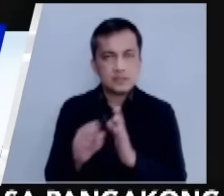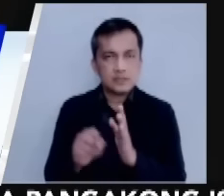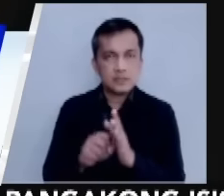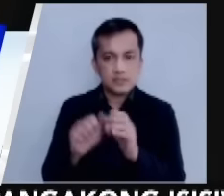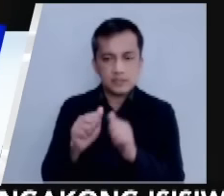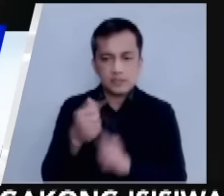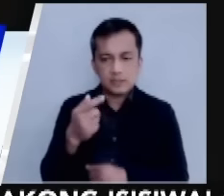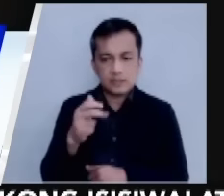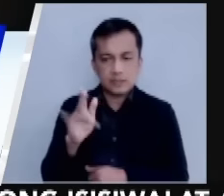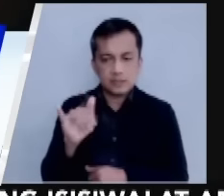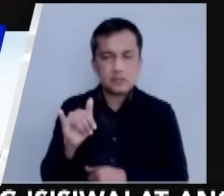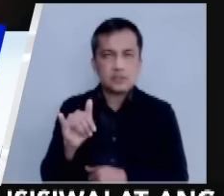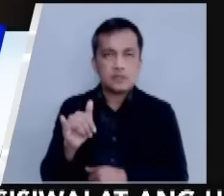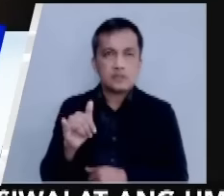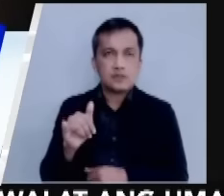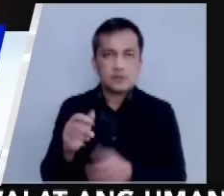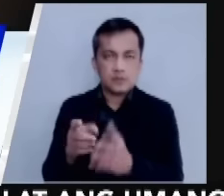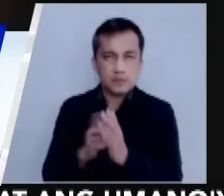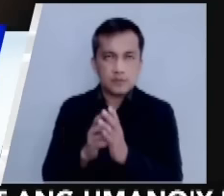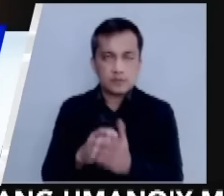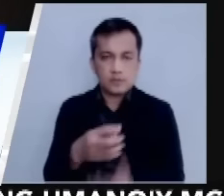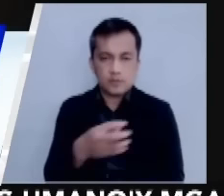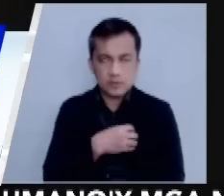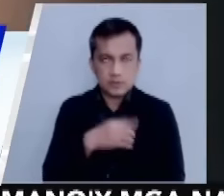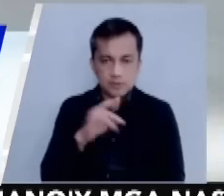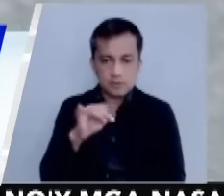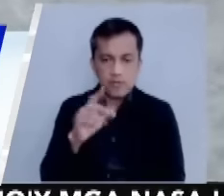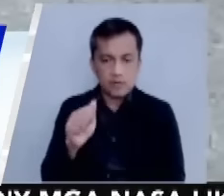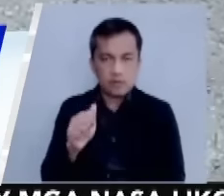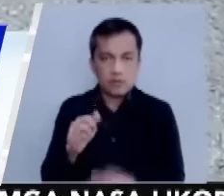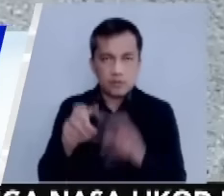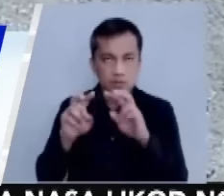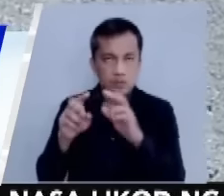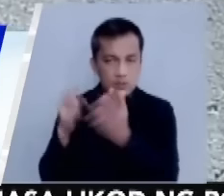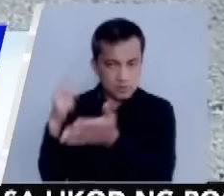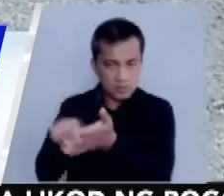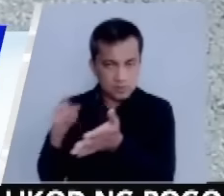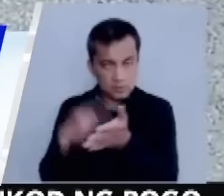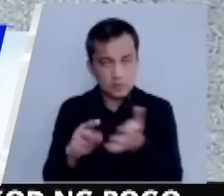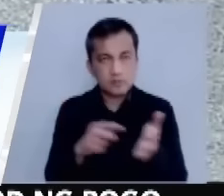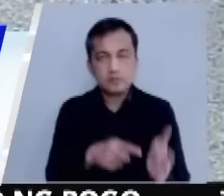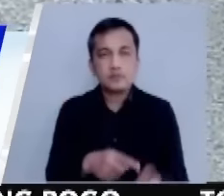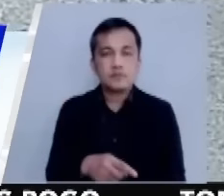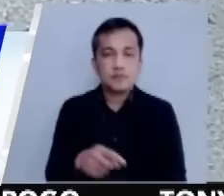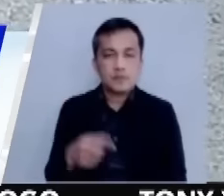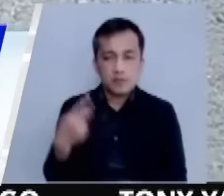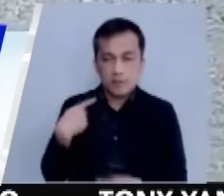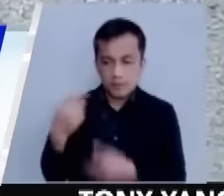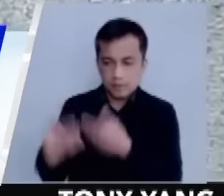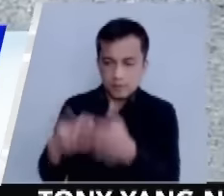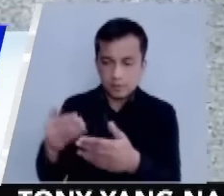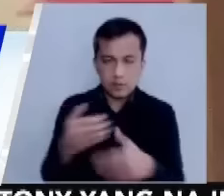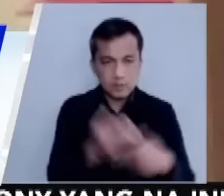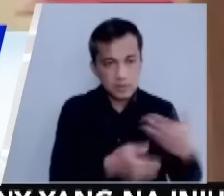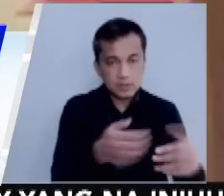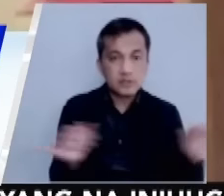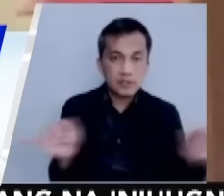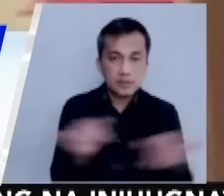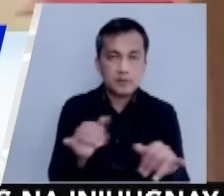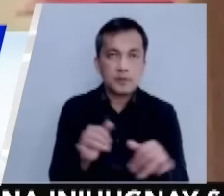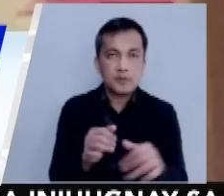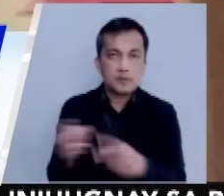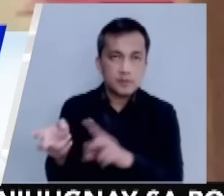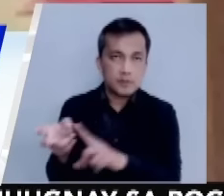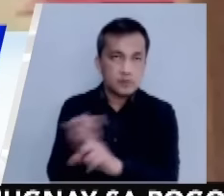in Tabaco also investigate this properly. Tila may pattern daw sa pagdukot ayon sa karapatan. Number